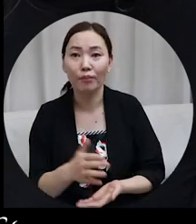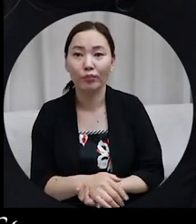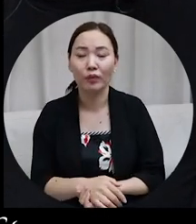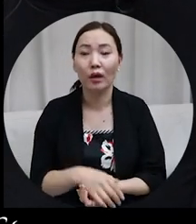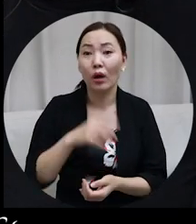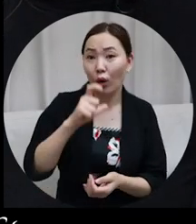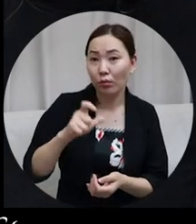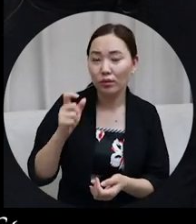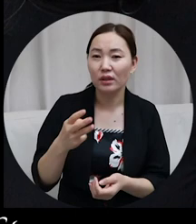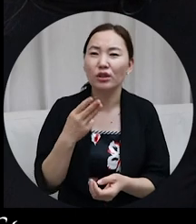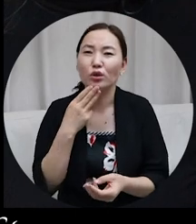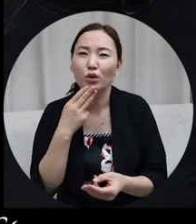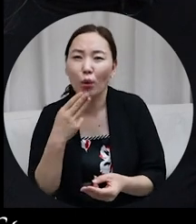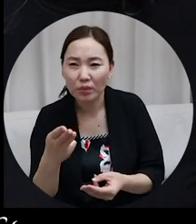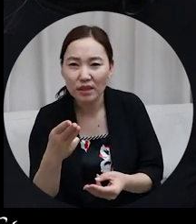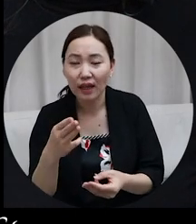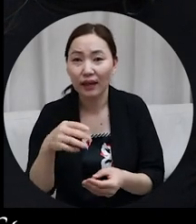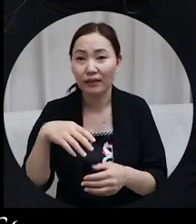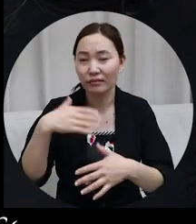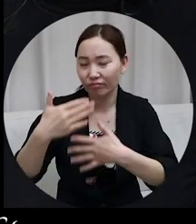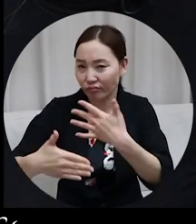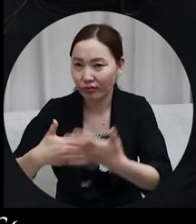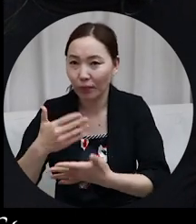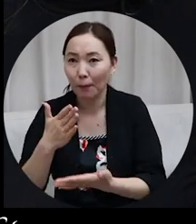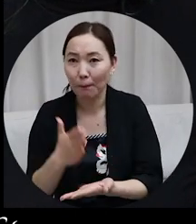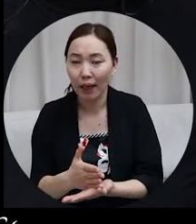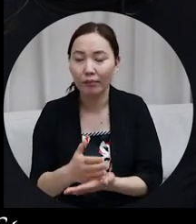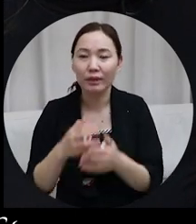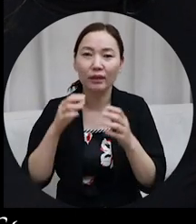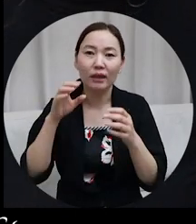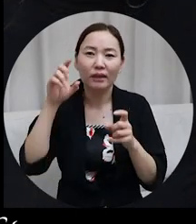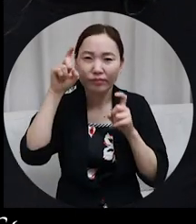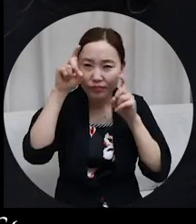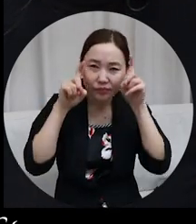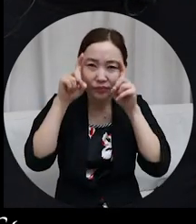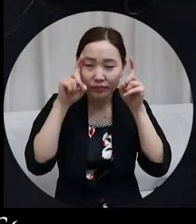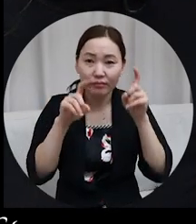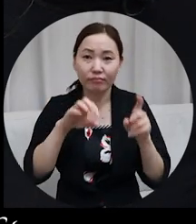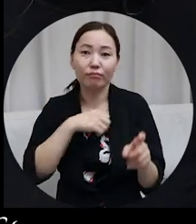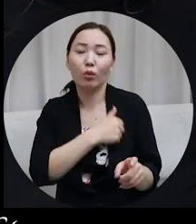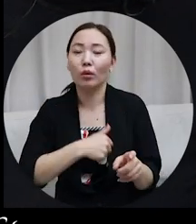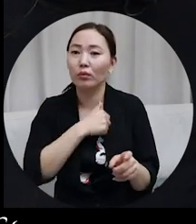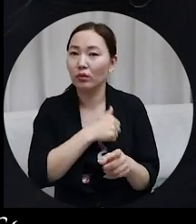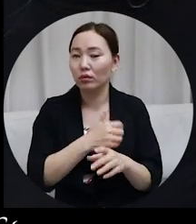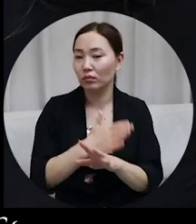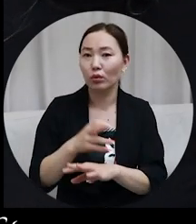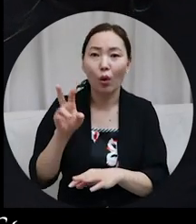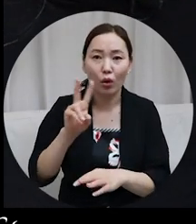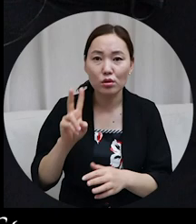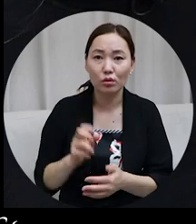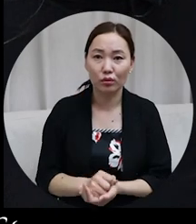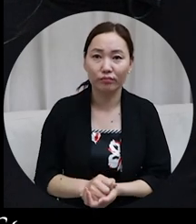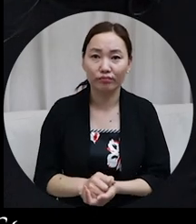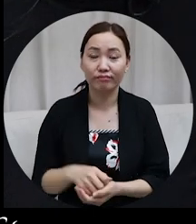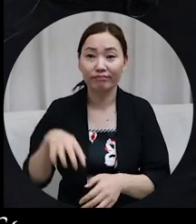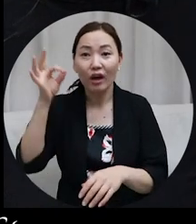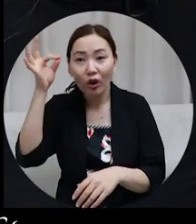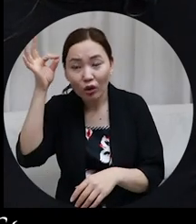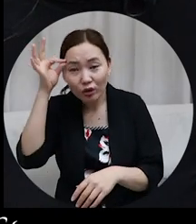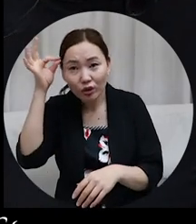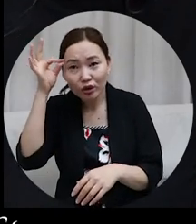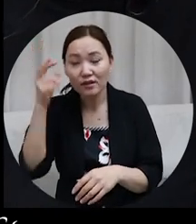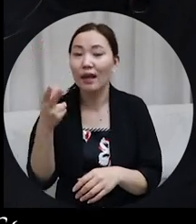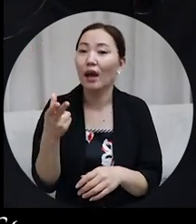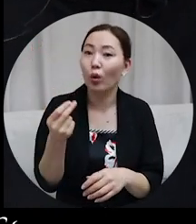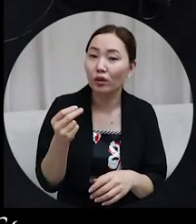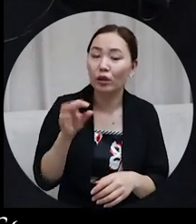л хүмүүсийг шүүмжлээл ингээ яваад сэт бол барагддггүй яам өндөгнөөс ч өө гараад ирдэг хөөхгүй хажуу та халтсан ч юм